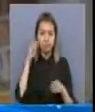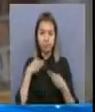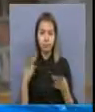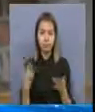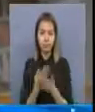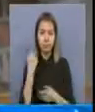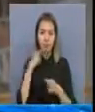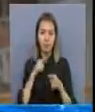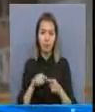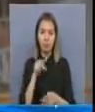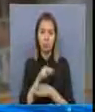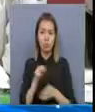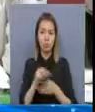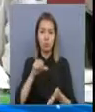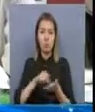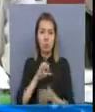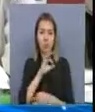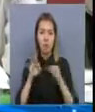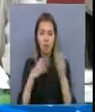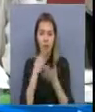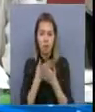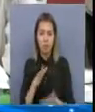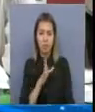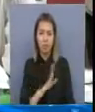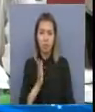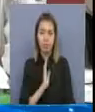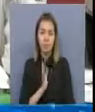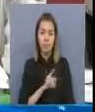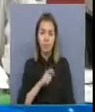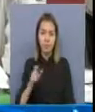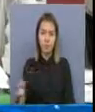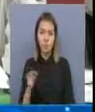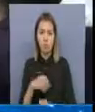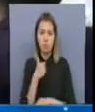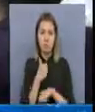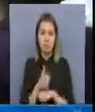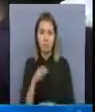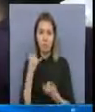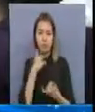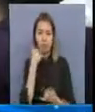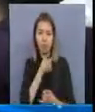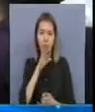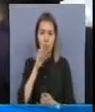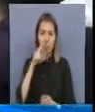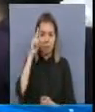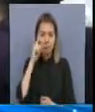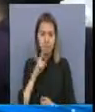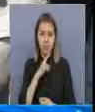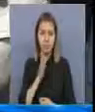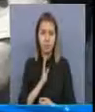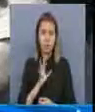жаңа технологияларды енгізуге қатысты жобаларын ұсынды. Өнеркәсіп саласына келер болсақ, облыс әкімдігінде ағымдағы жылдың мамыр айында